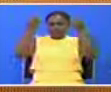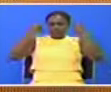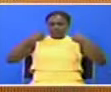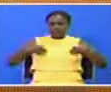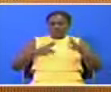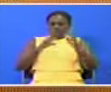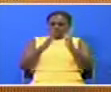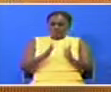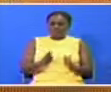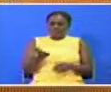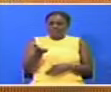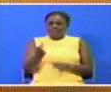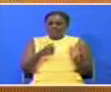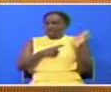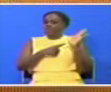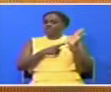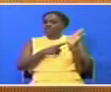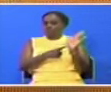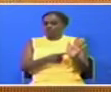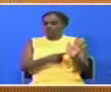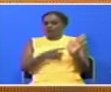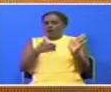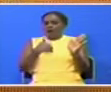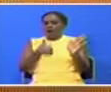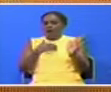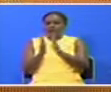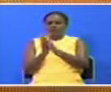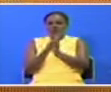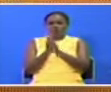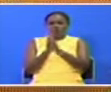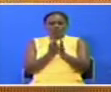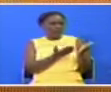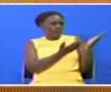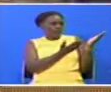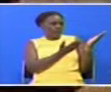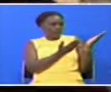Hassan amehudhuria maonyesho hayo na kutuandalia taarifa ifuatayo.